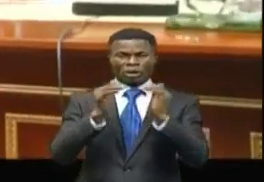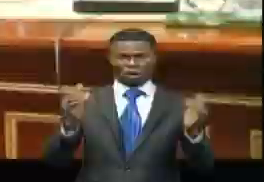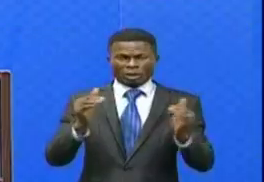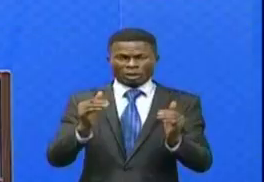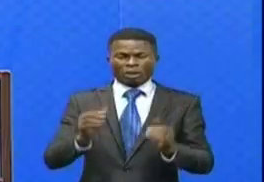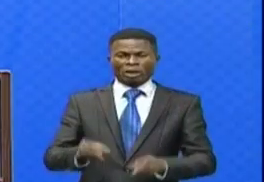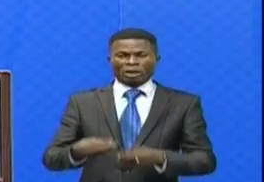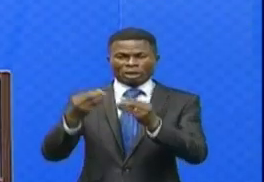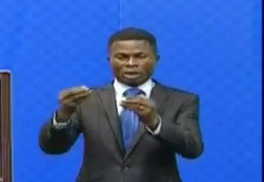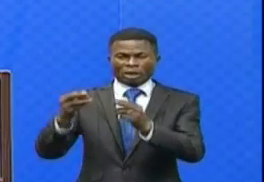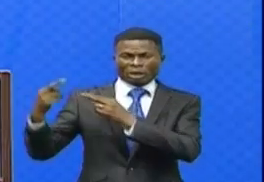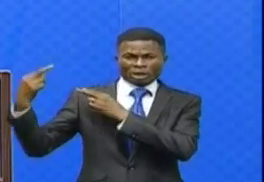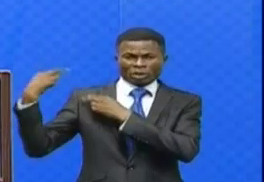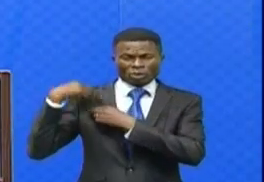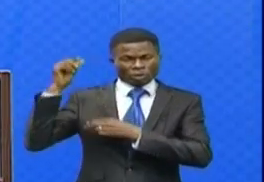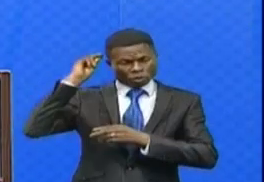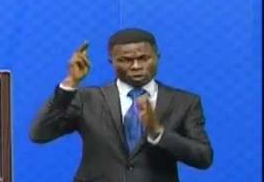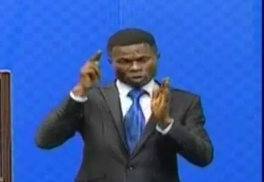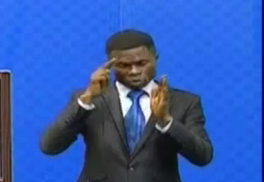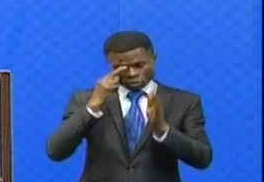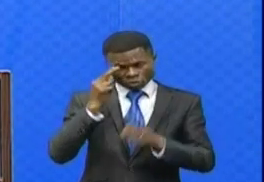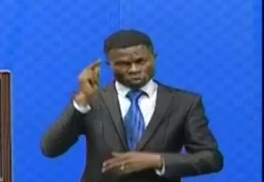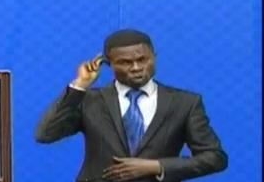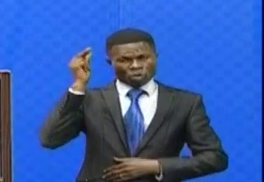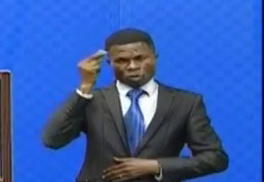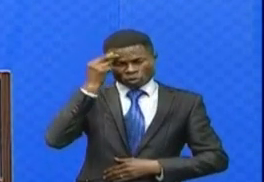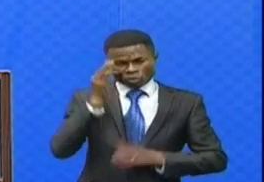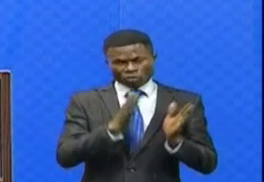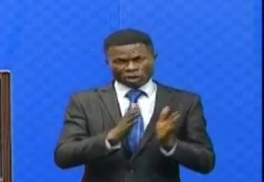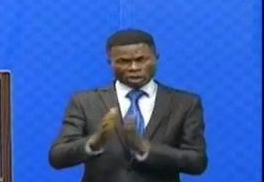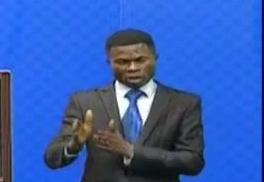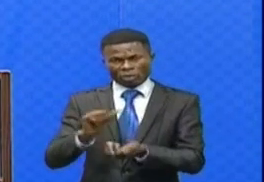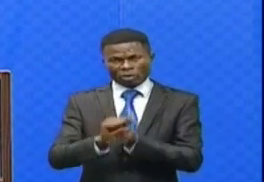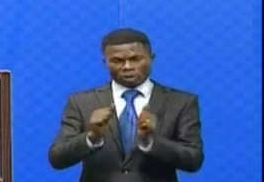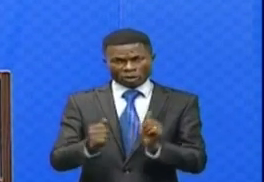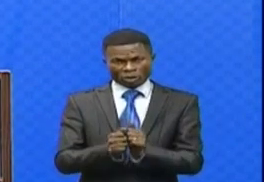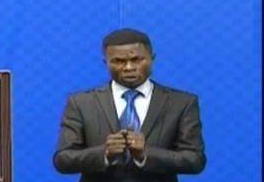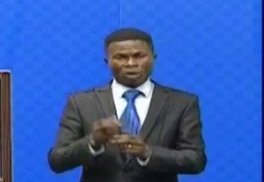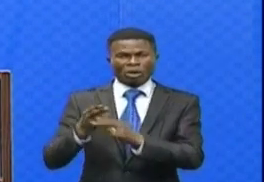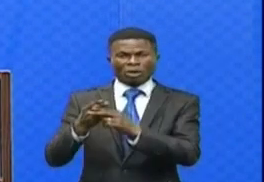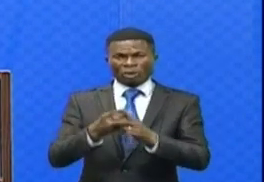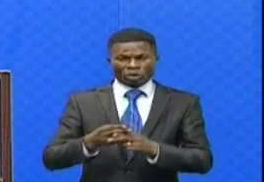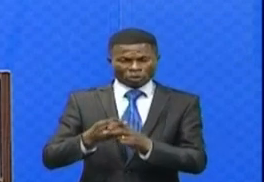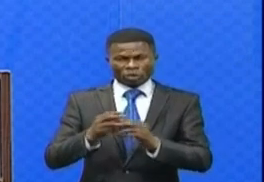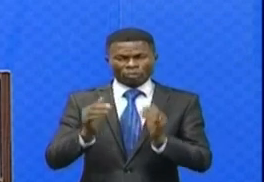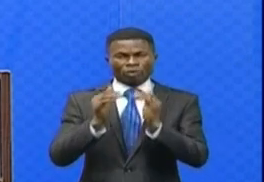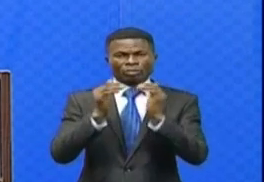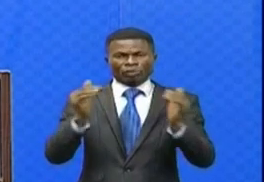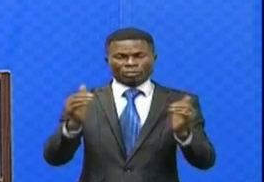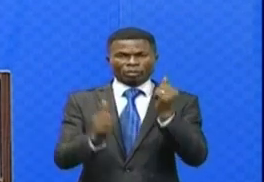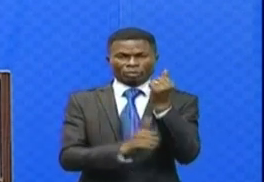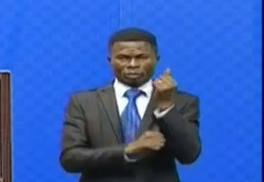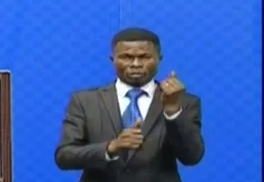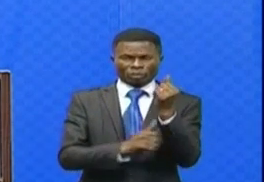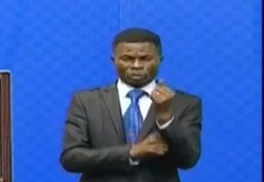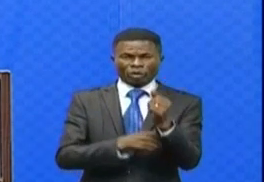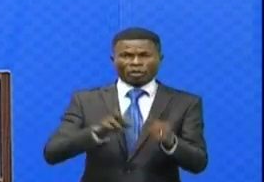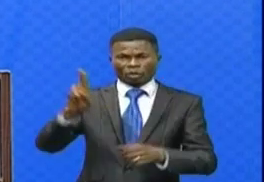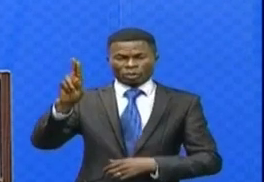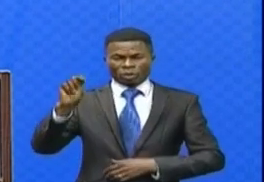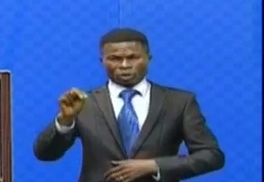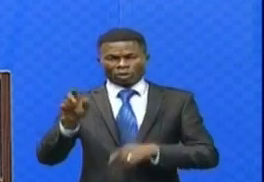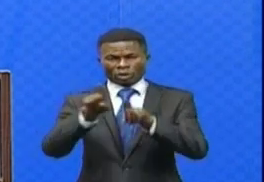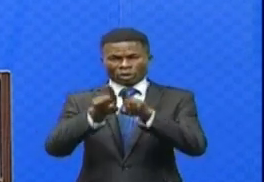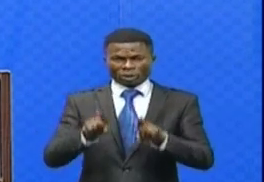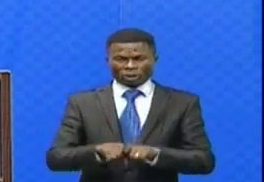de prendre les dispositions qui s'imposent notamment en assurant la sécurité du personnel de la monusco aussi